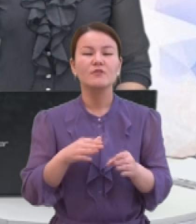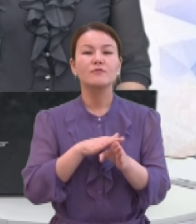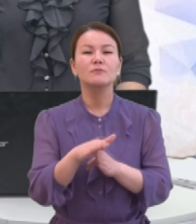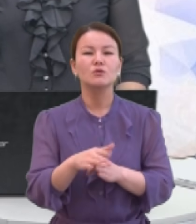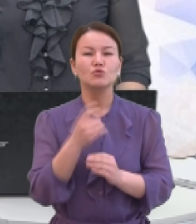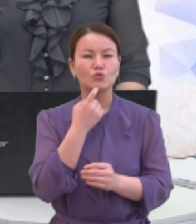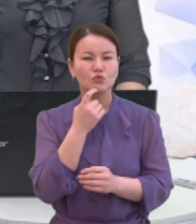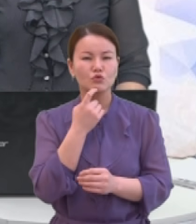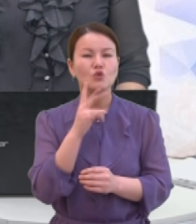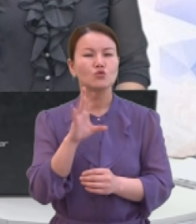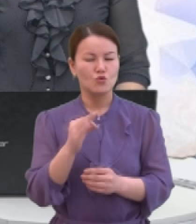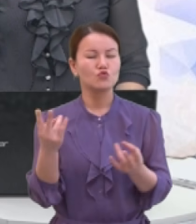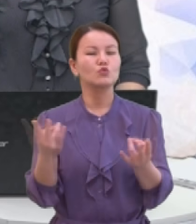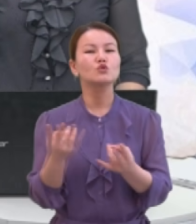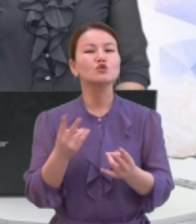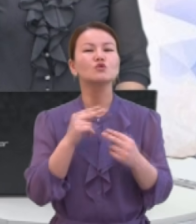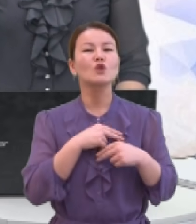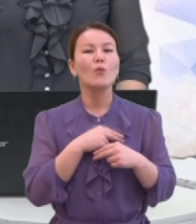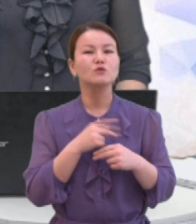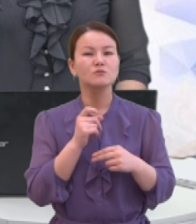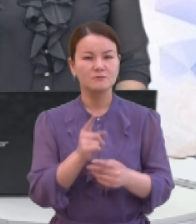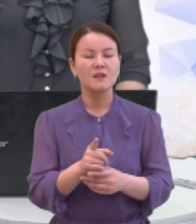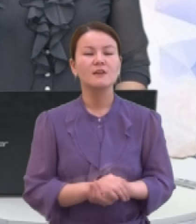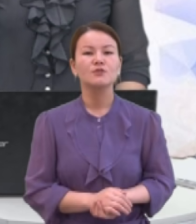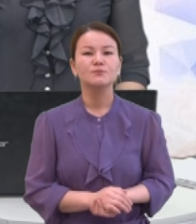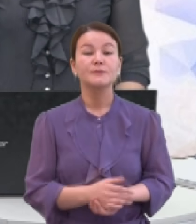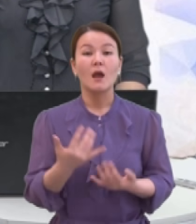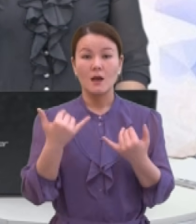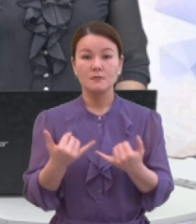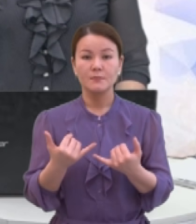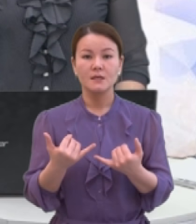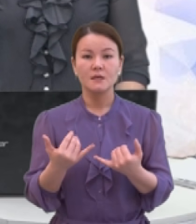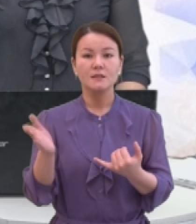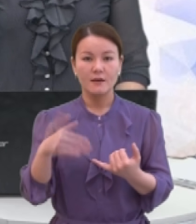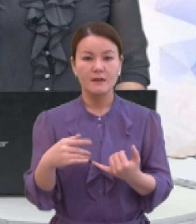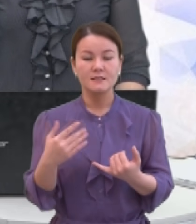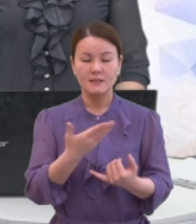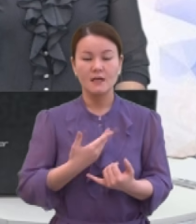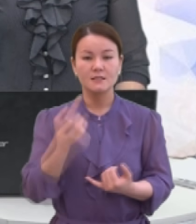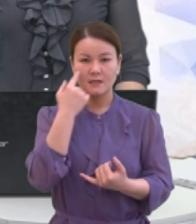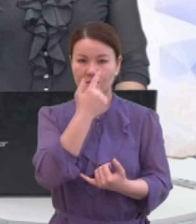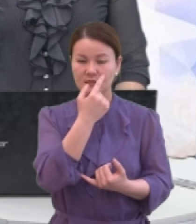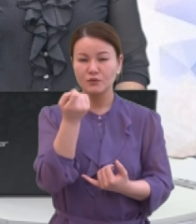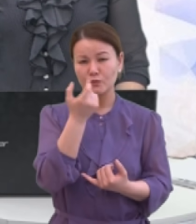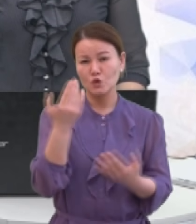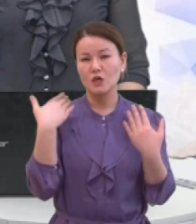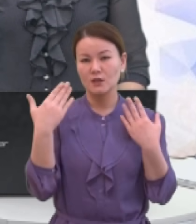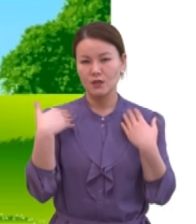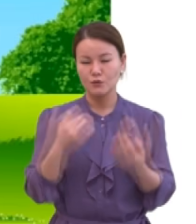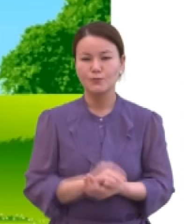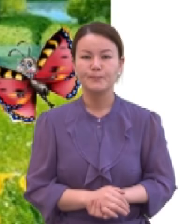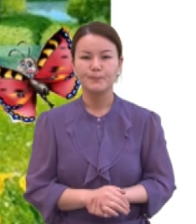трудную но нужную работу а теперь давайте наши глазки немножко отдохнуть